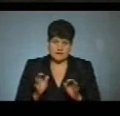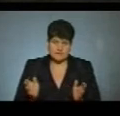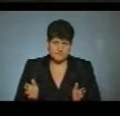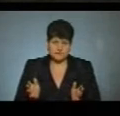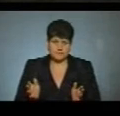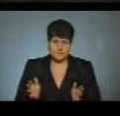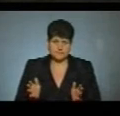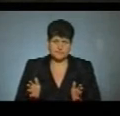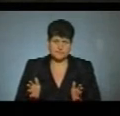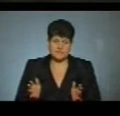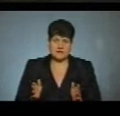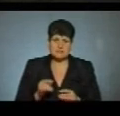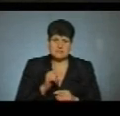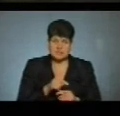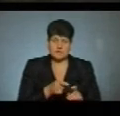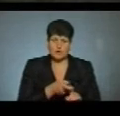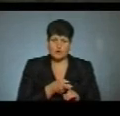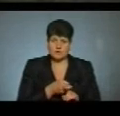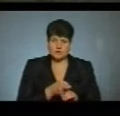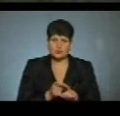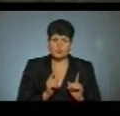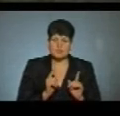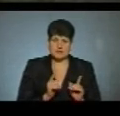чином. Тобто з ними контактують тільки